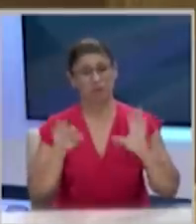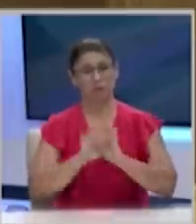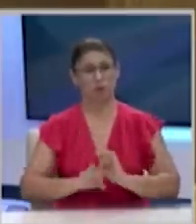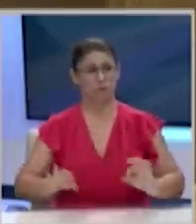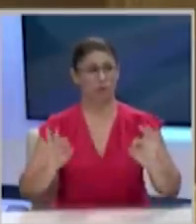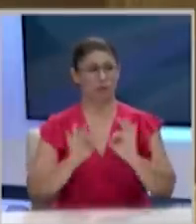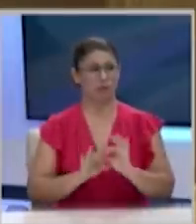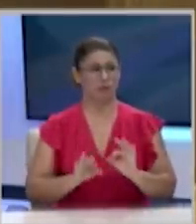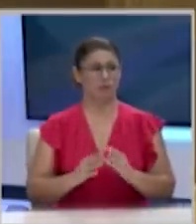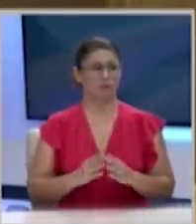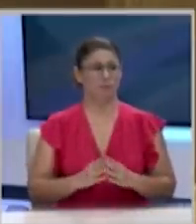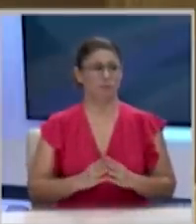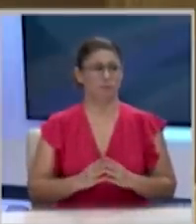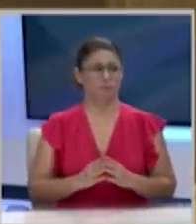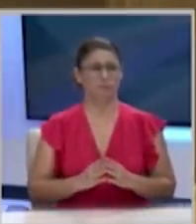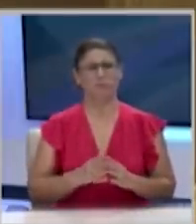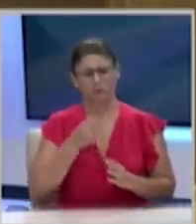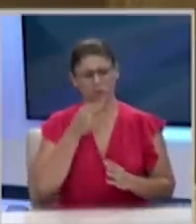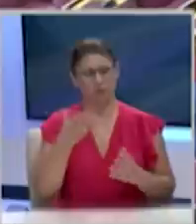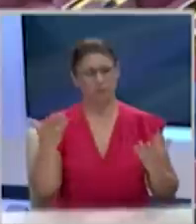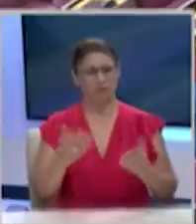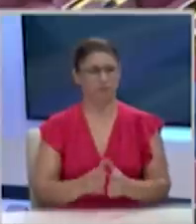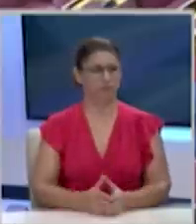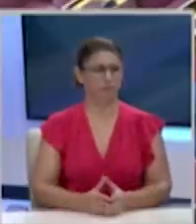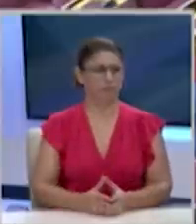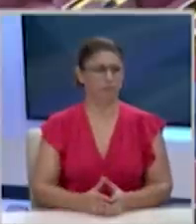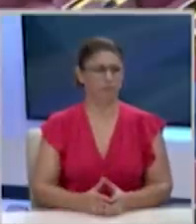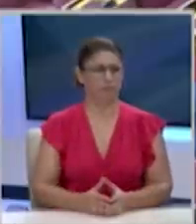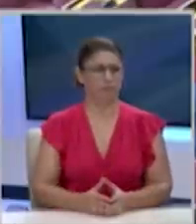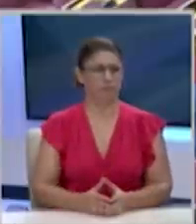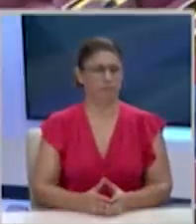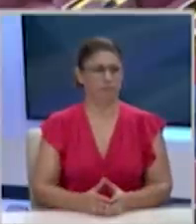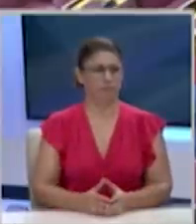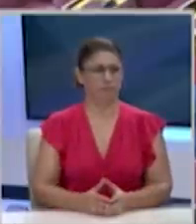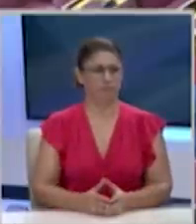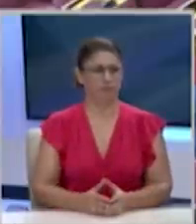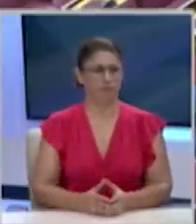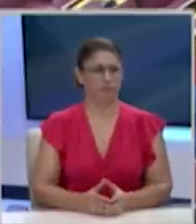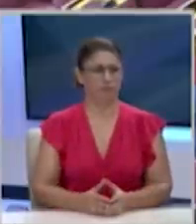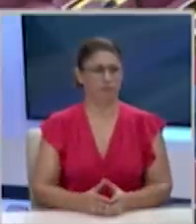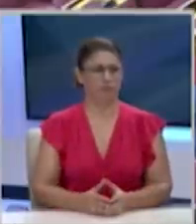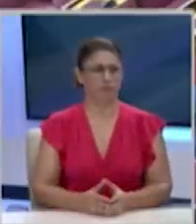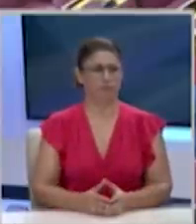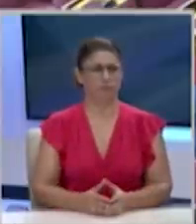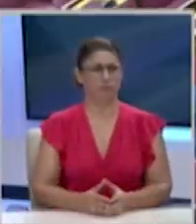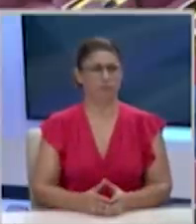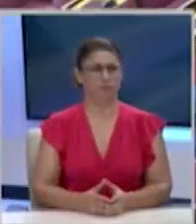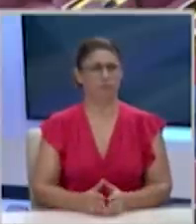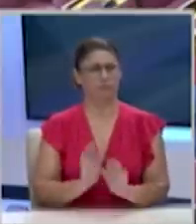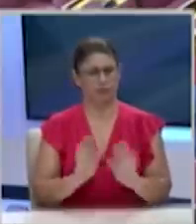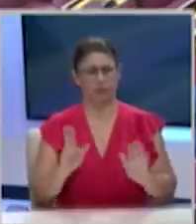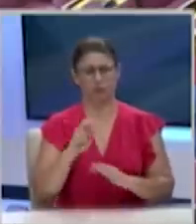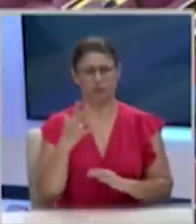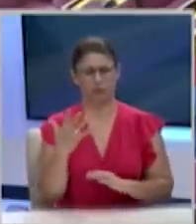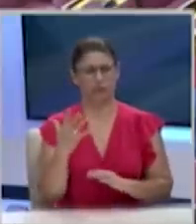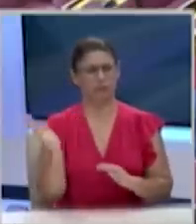προϋποθέσεις που είπαμε. Εμείς λέμε... Εξαντλείται και η δευτερολογία, κύριε Μαθαίρη, σας παρακαλώ. Τελειώνω